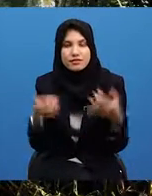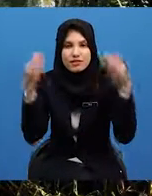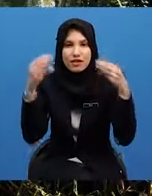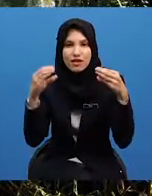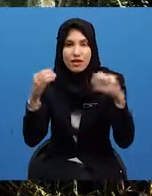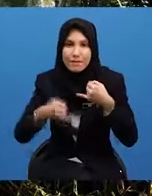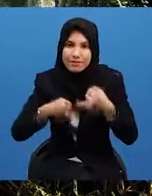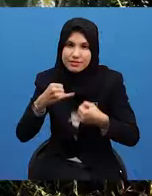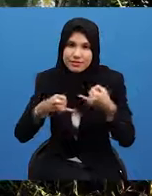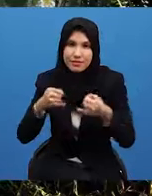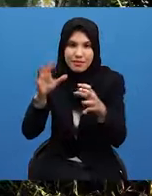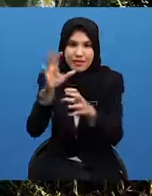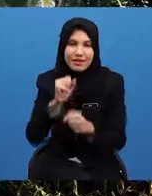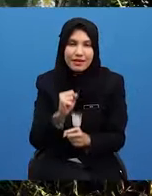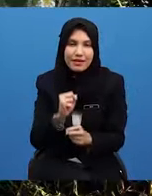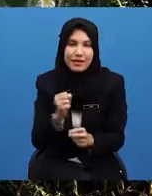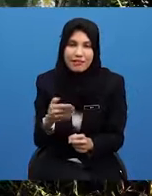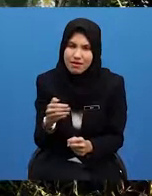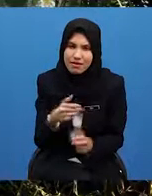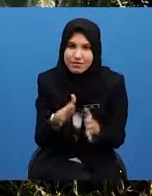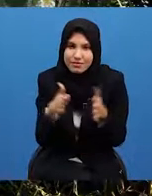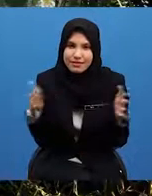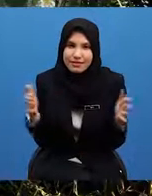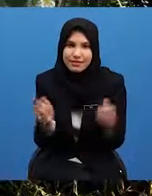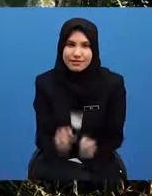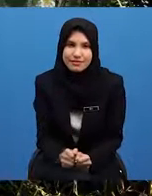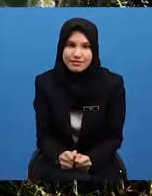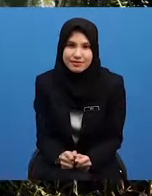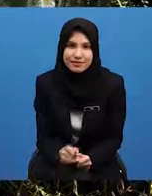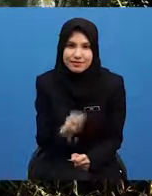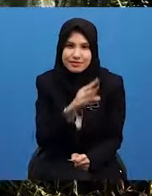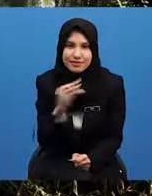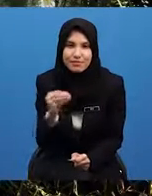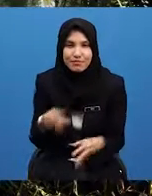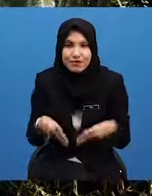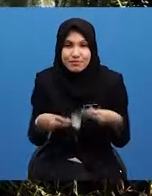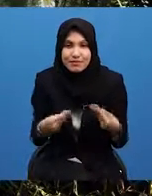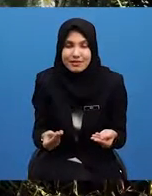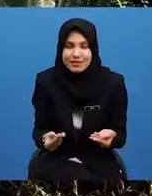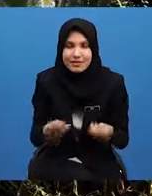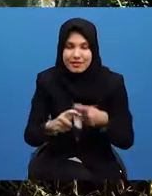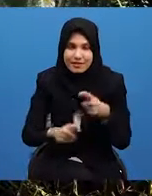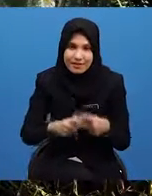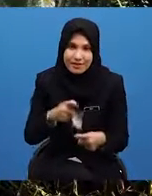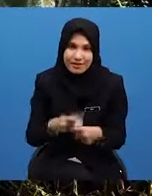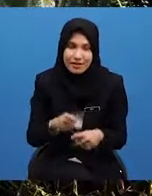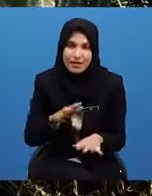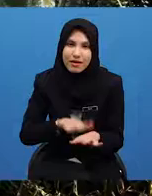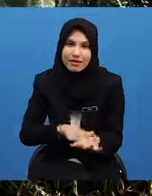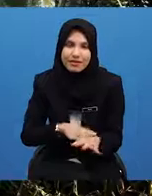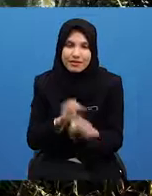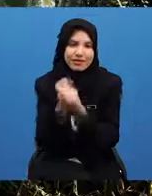berjaya menangkap ikan yang besar dan bagaimana takal pada joran